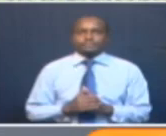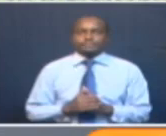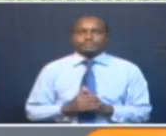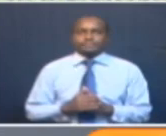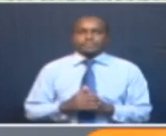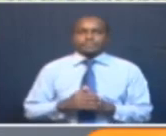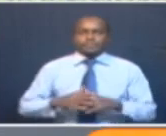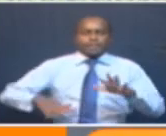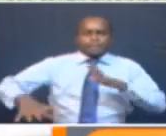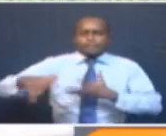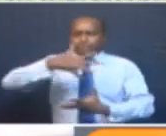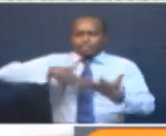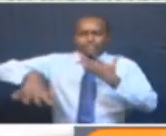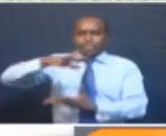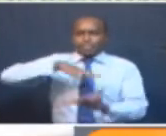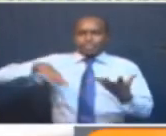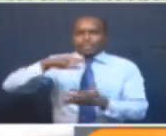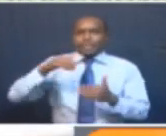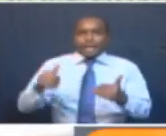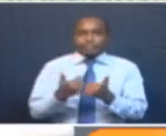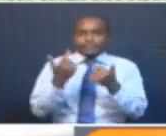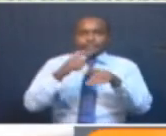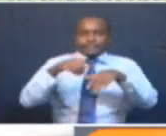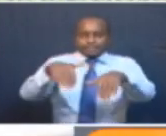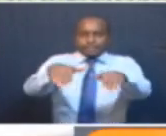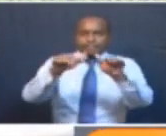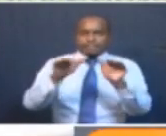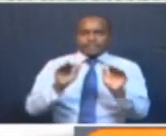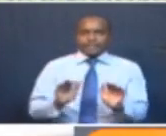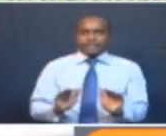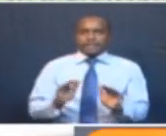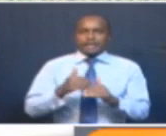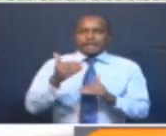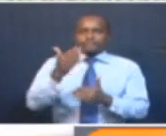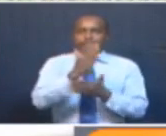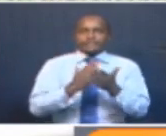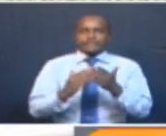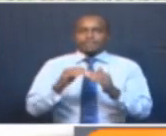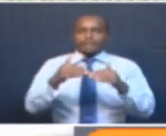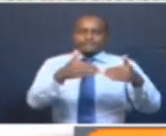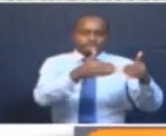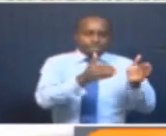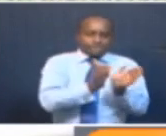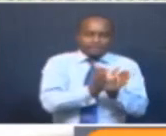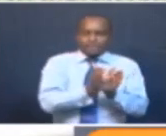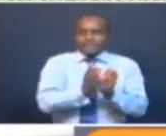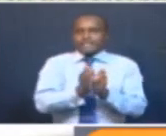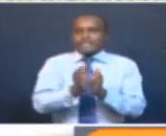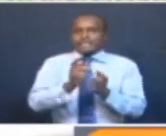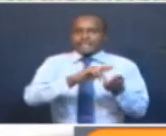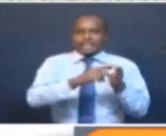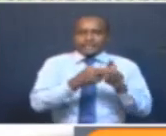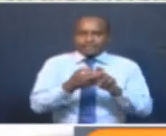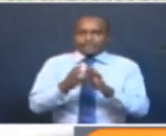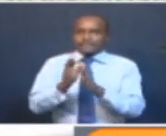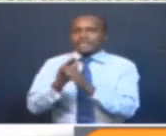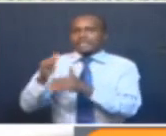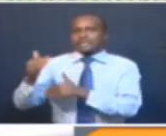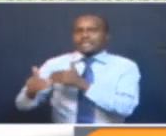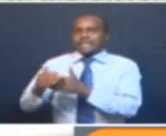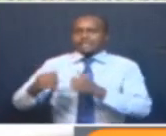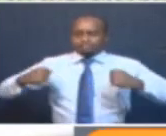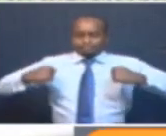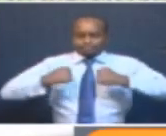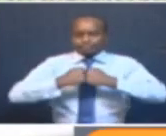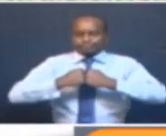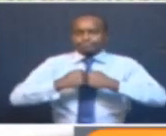Kizaazaa kilishuhudiwa hii leo wakati wa mazishi ya kijana mmoja baada ya baadhi ya jamaa na majirani kuvamia mazishi hayo kwa kile wanachosema ni familia